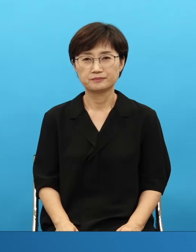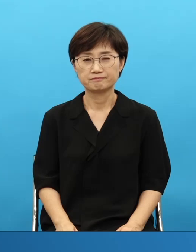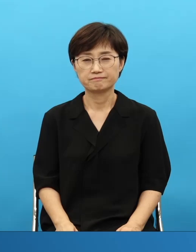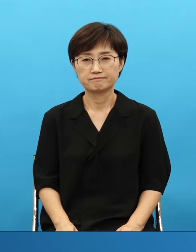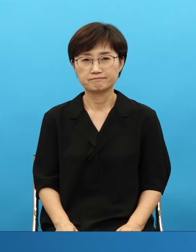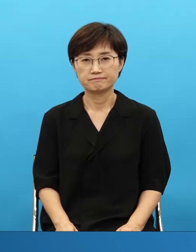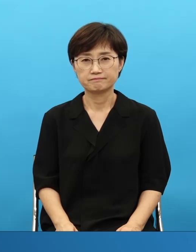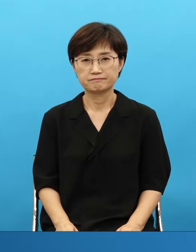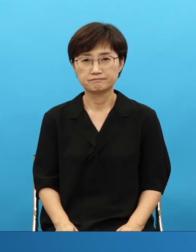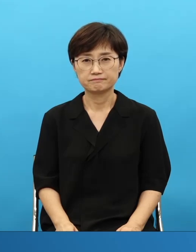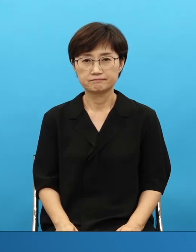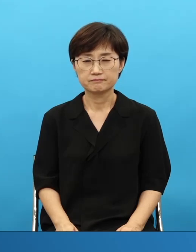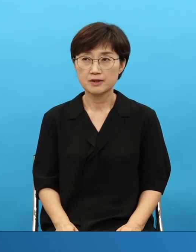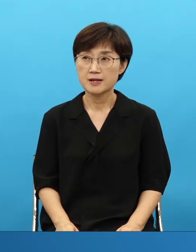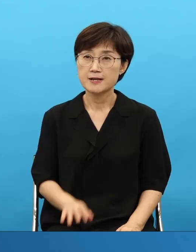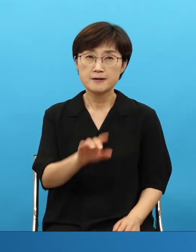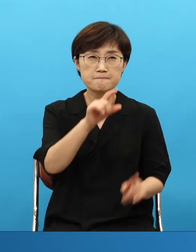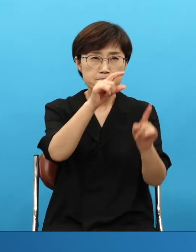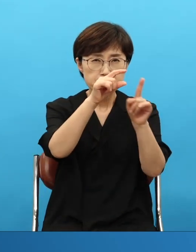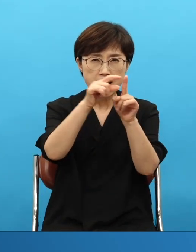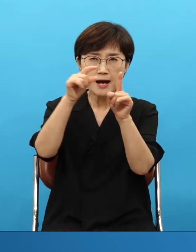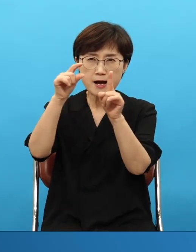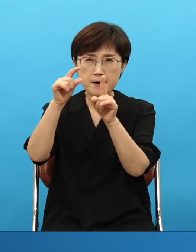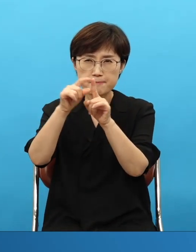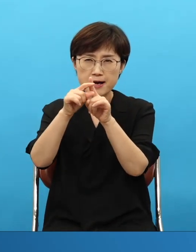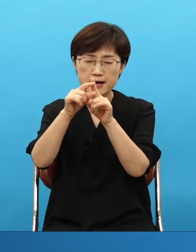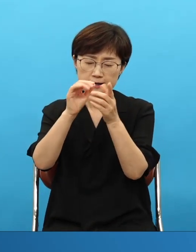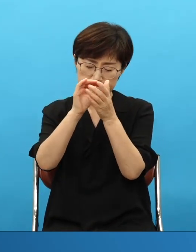이 힘으로 공부하다가